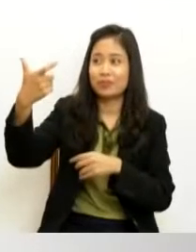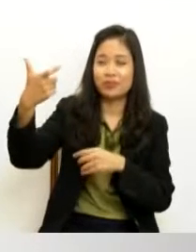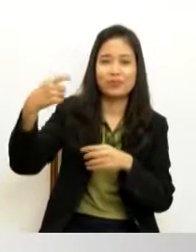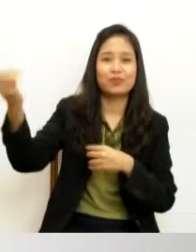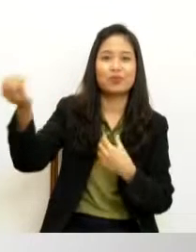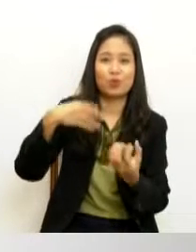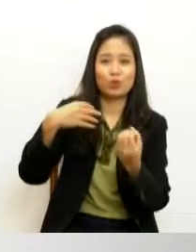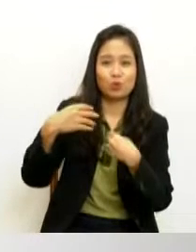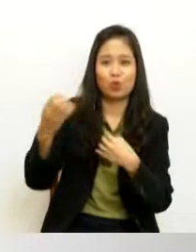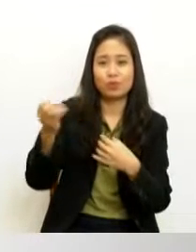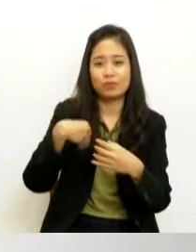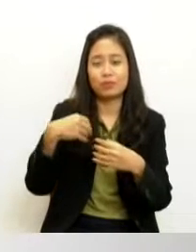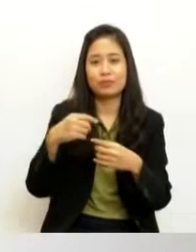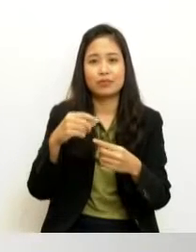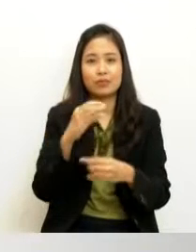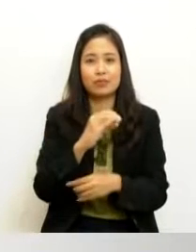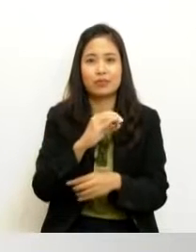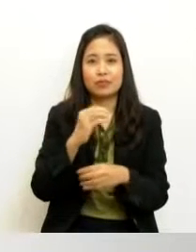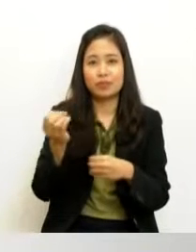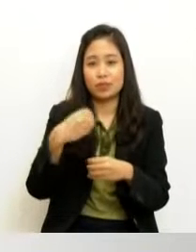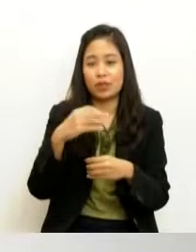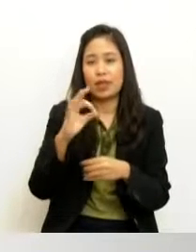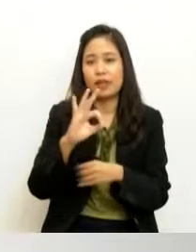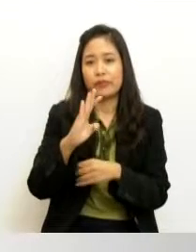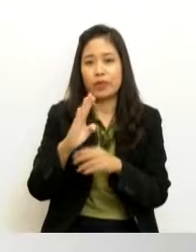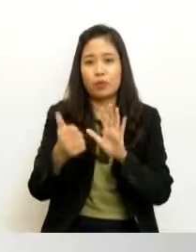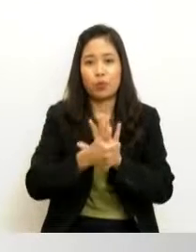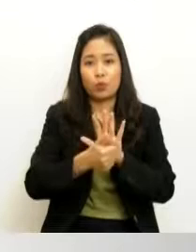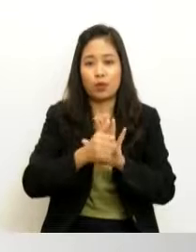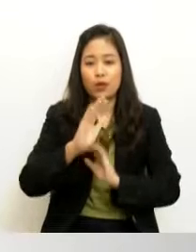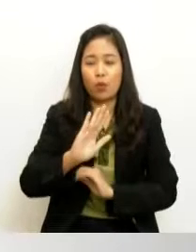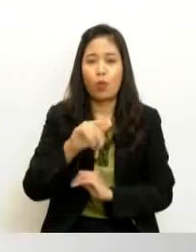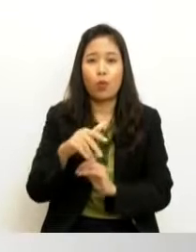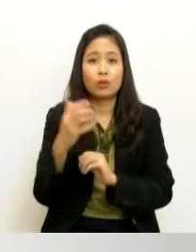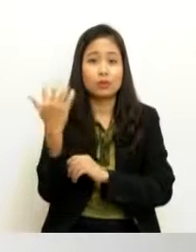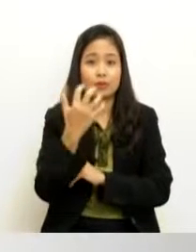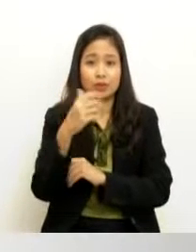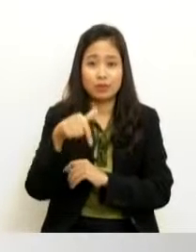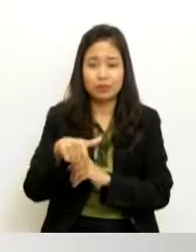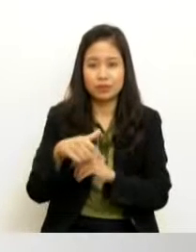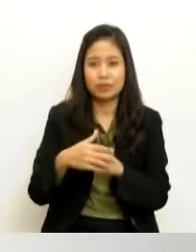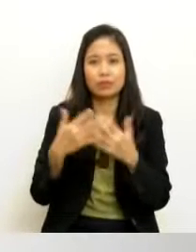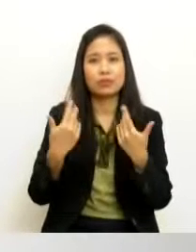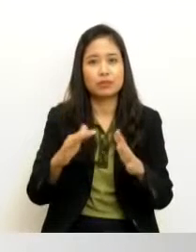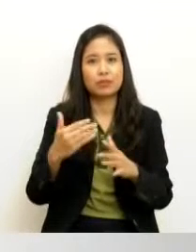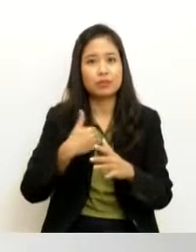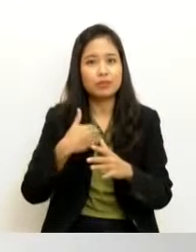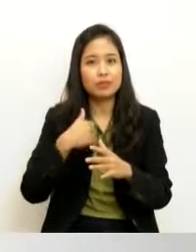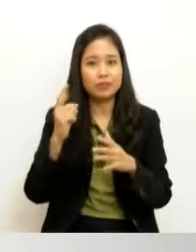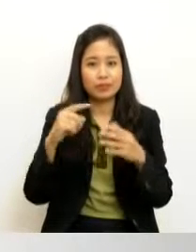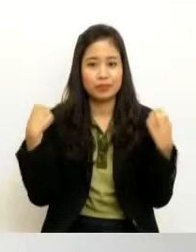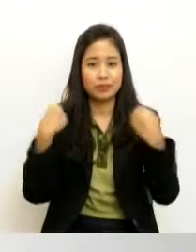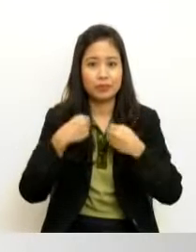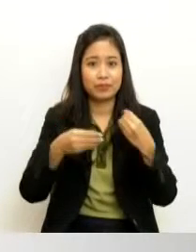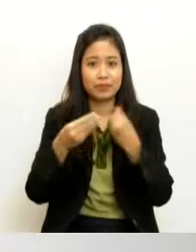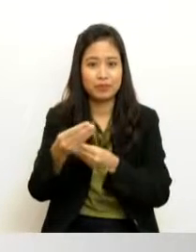การแล้วส่งมาทางอินบ็อกซ์แฟนเพจ Facebook OBEC Channel ของเรานะคะซึ่งทางรายการค่ะจะคัดเลือกผู้โชคดีสัปดาห์ละ2ท่านนะ